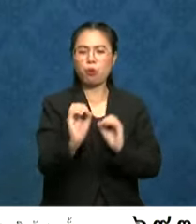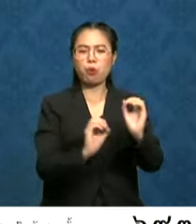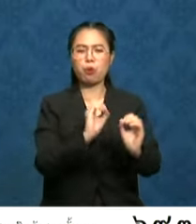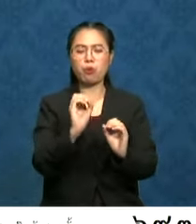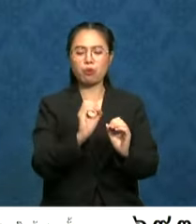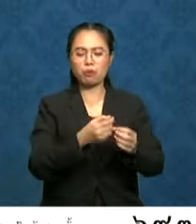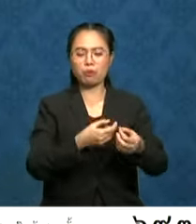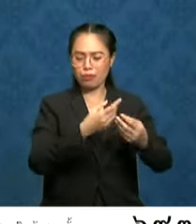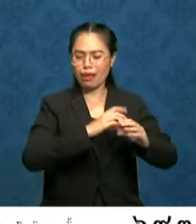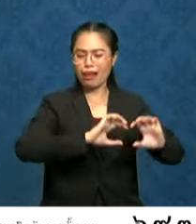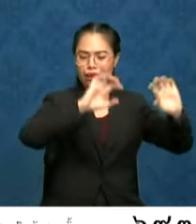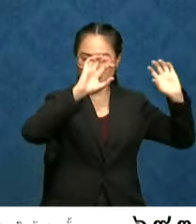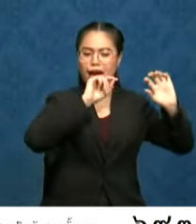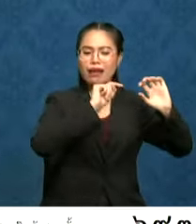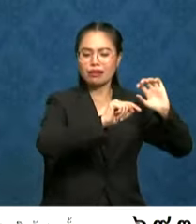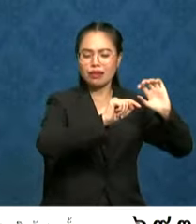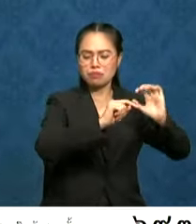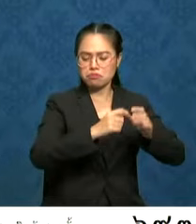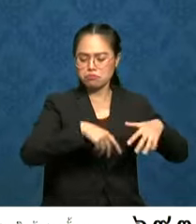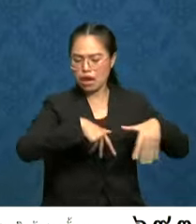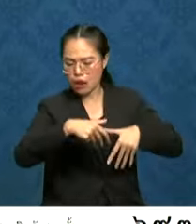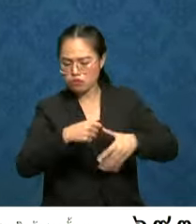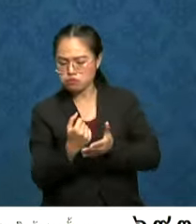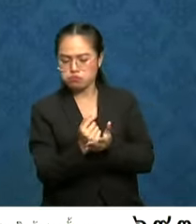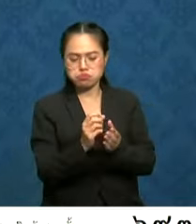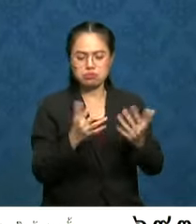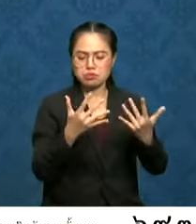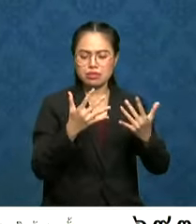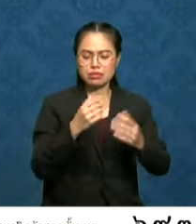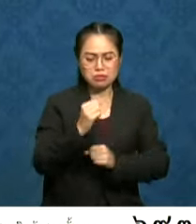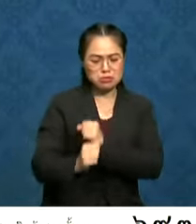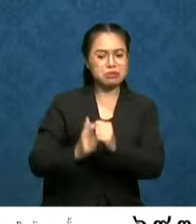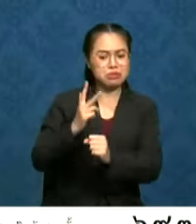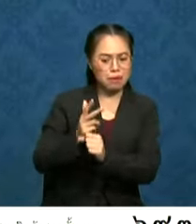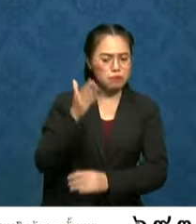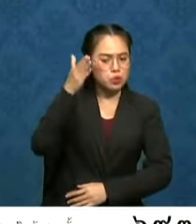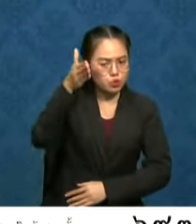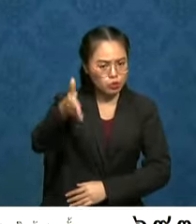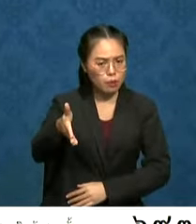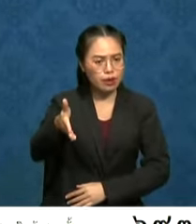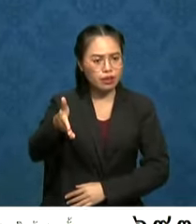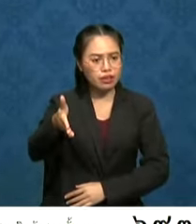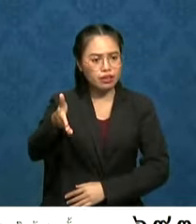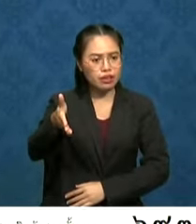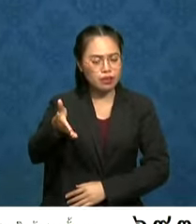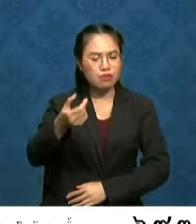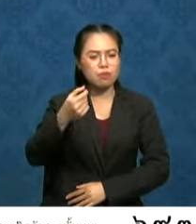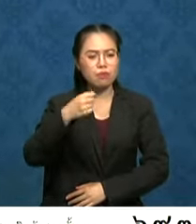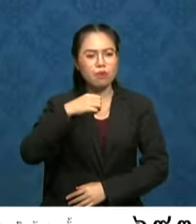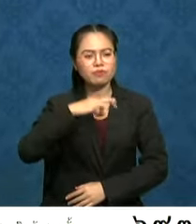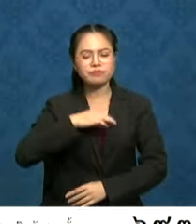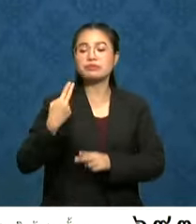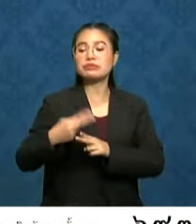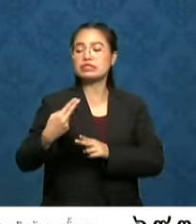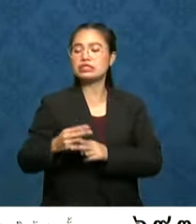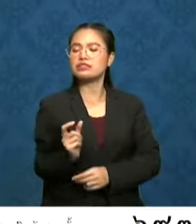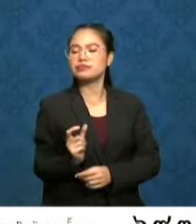ขั้วไม่มีประชาชนอยู่ในสมการการตัดสินใจ 3ปีต่อไปต่อจากนี้ครับเป็น 3ปีที่ผมจะตั้งชื่อเรียก